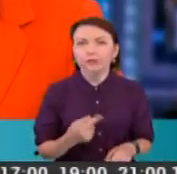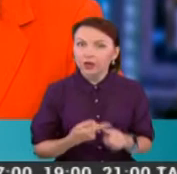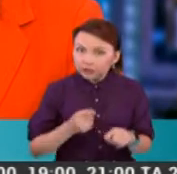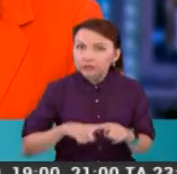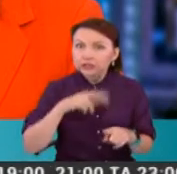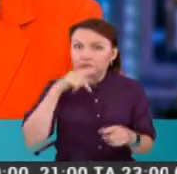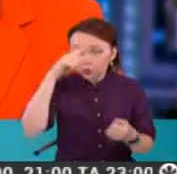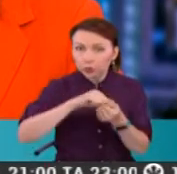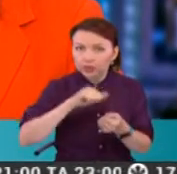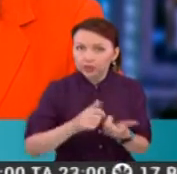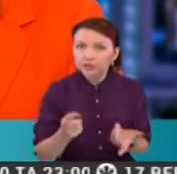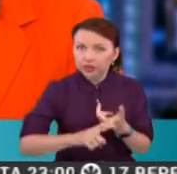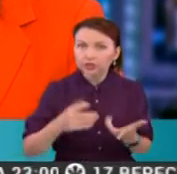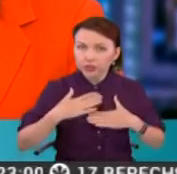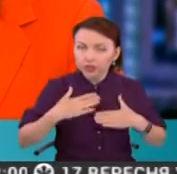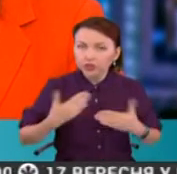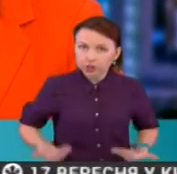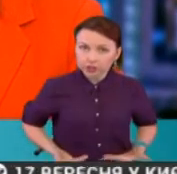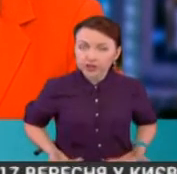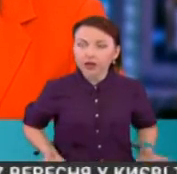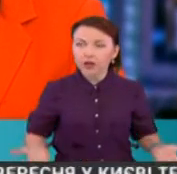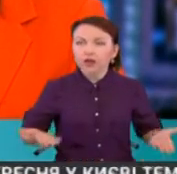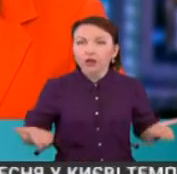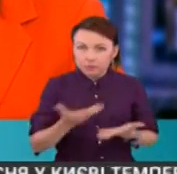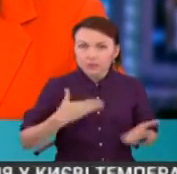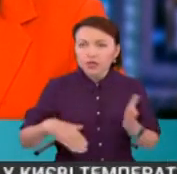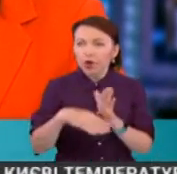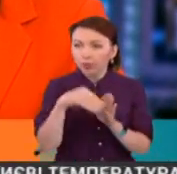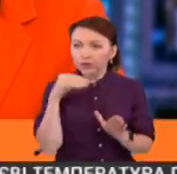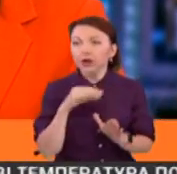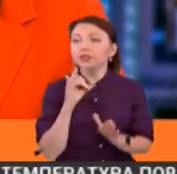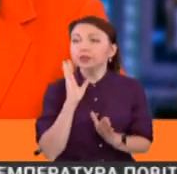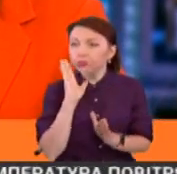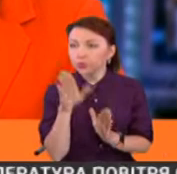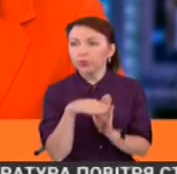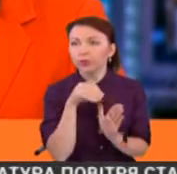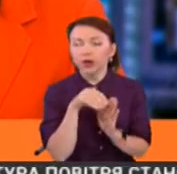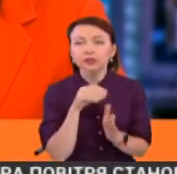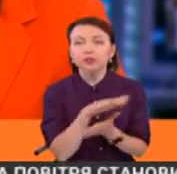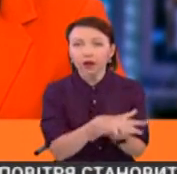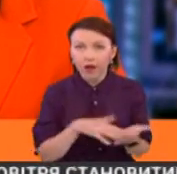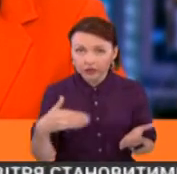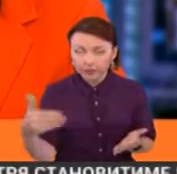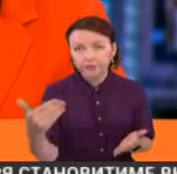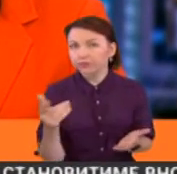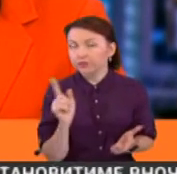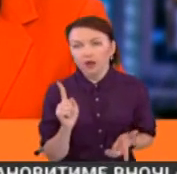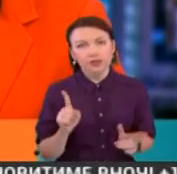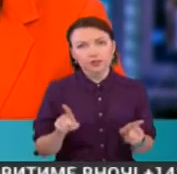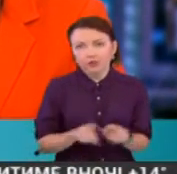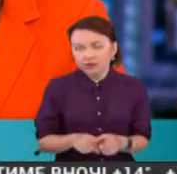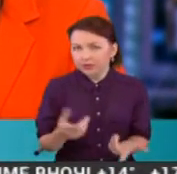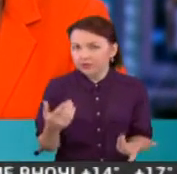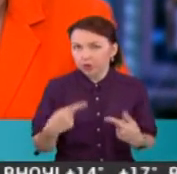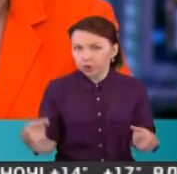з вами життя. І тут, знаєте, ну, ми обирали і будемо обирати далі, але такі от речі роблять.